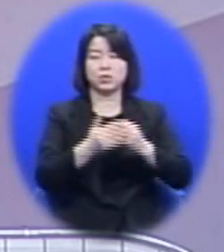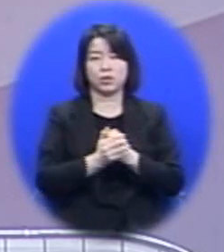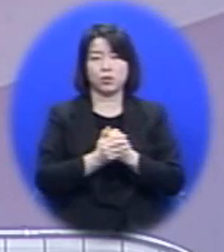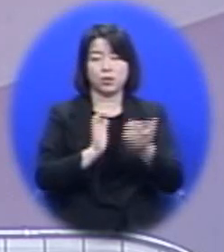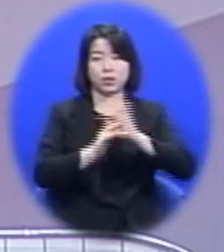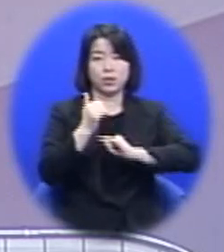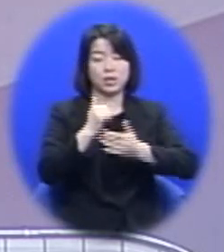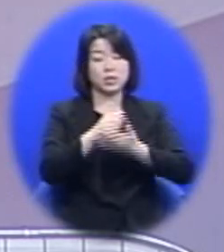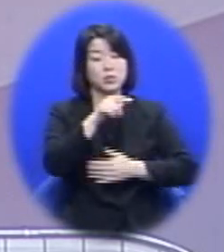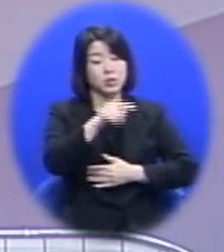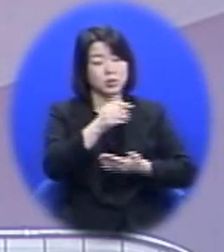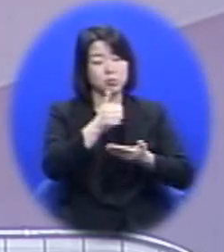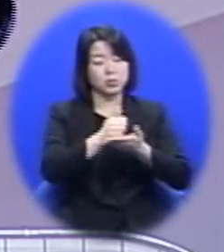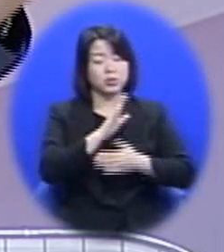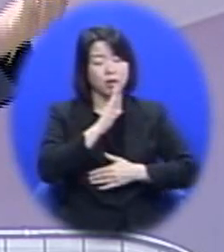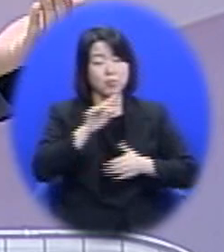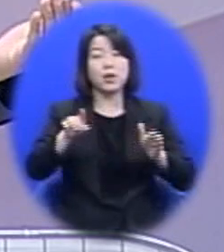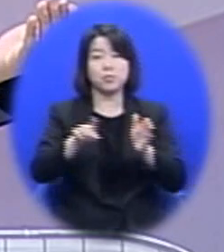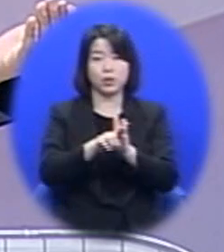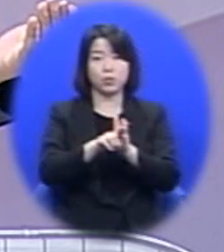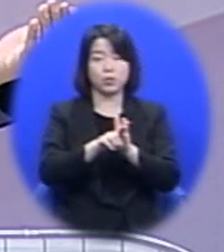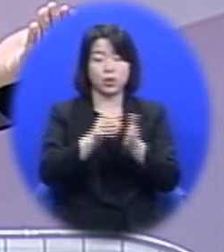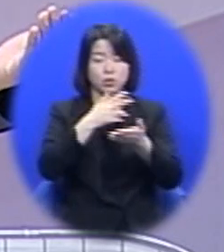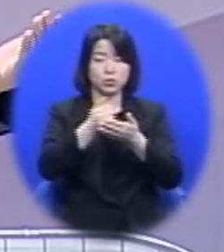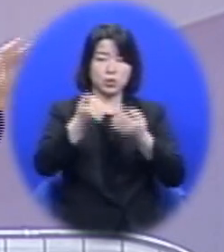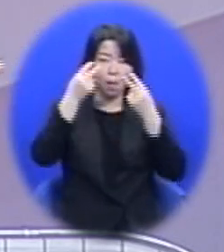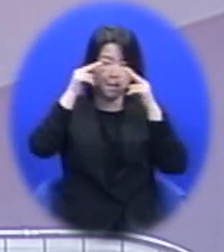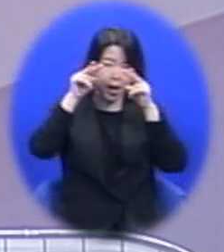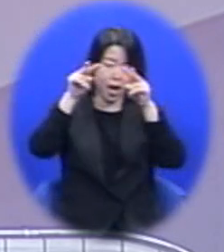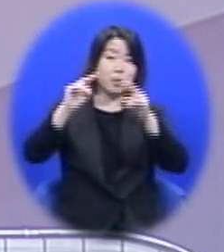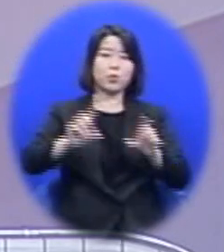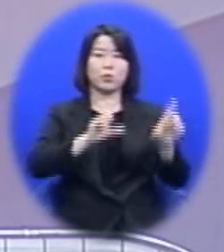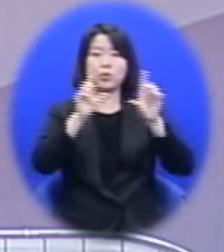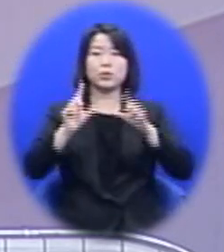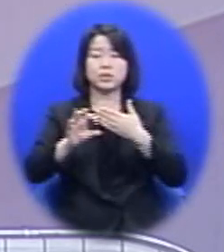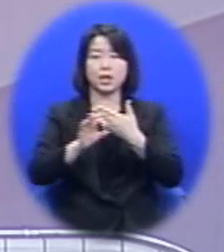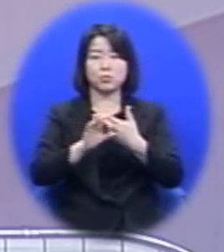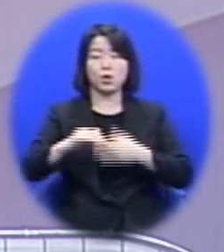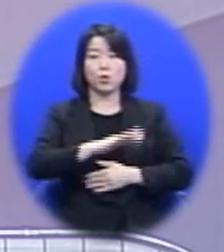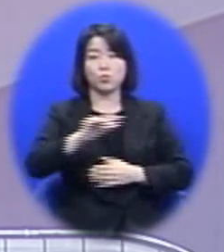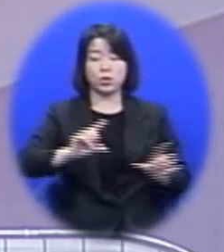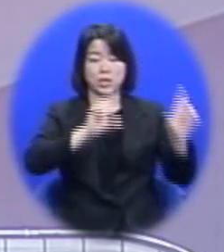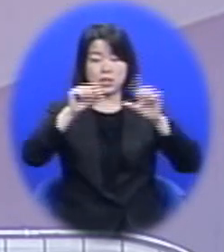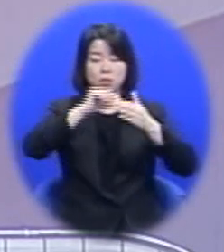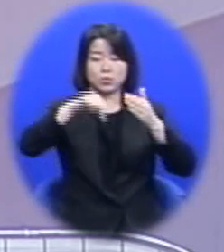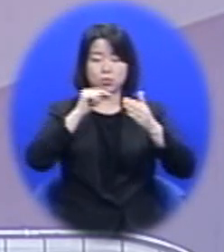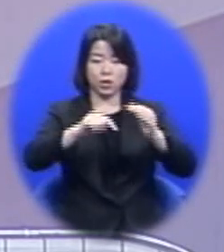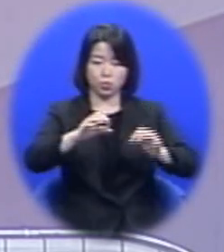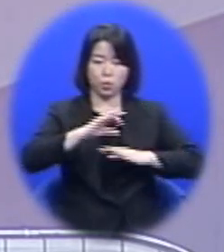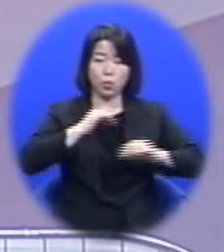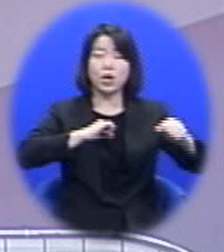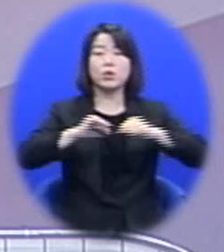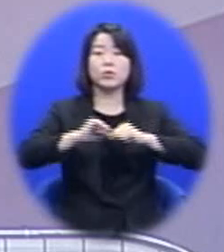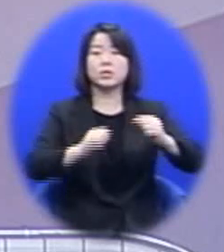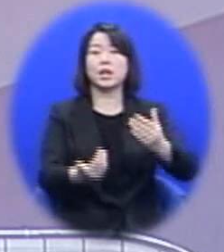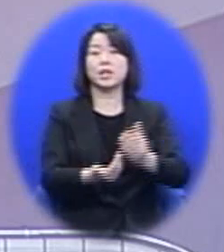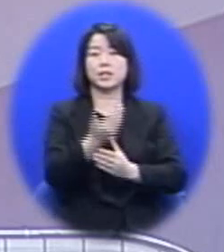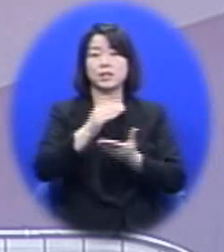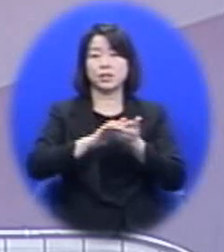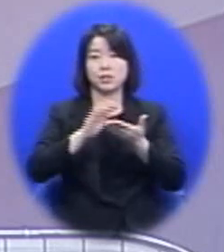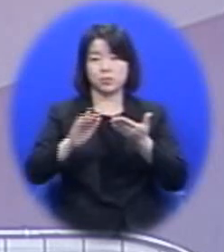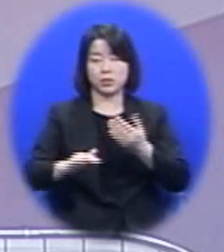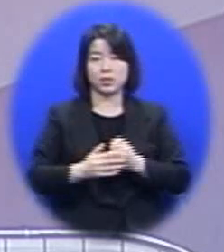정말 믿고 그리고 그 주님을 바라보고 살면 우리의 삶 속에 놀라운 역사가 일어납니다. 여러분